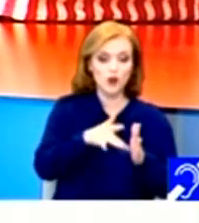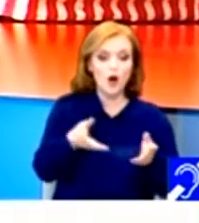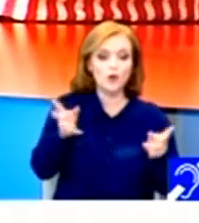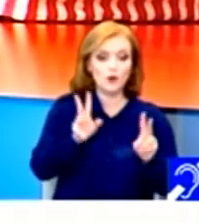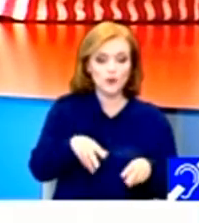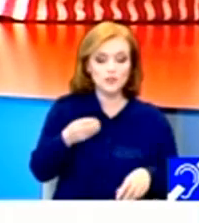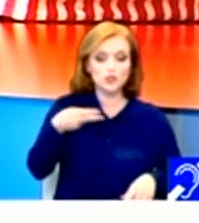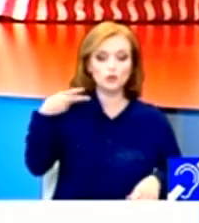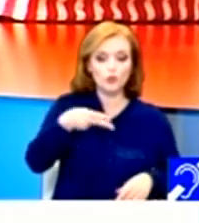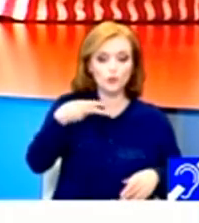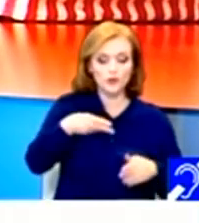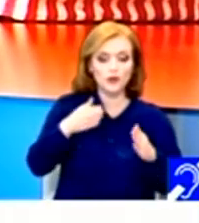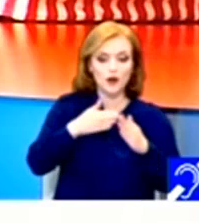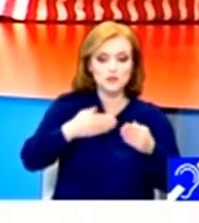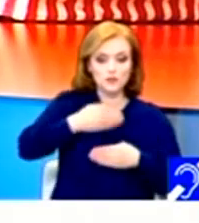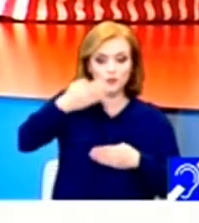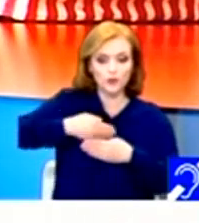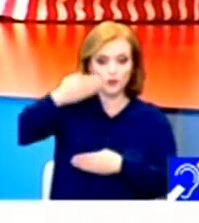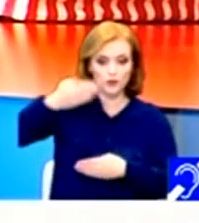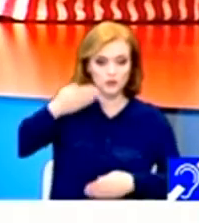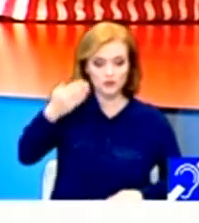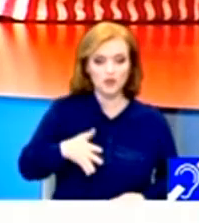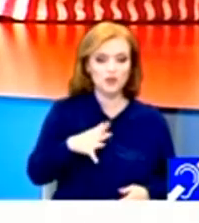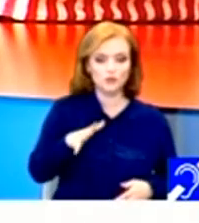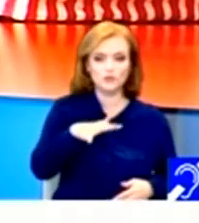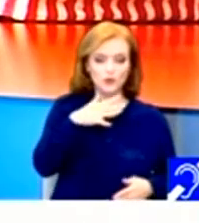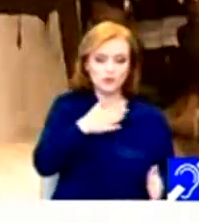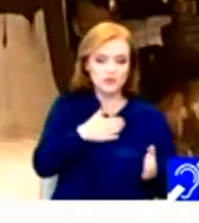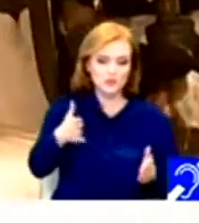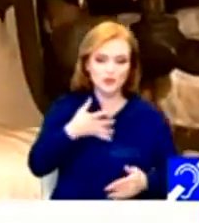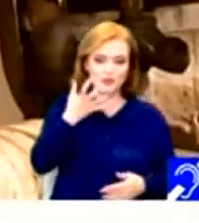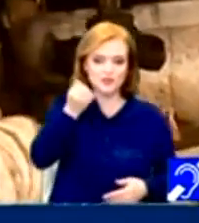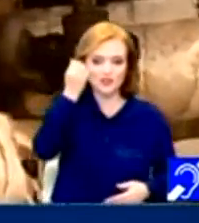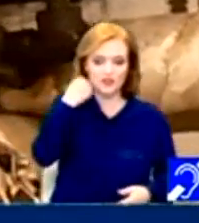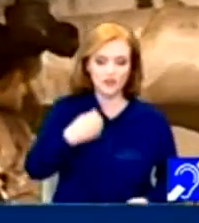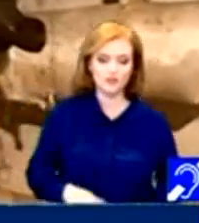peste 2000 de blocuri în care sistemul de încălzire este învechit.